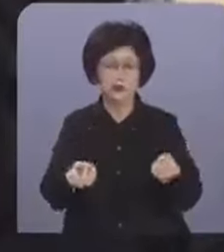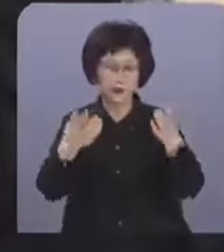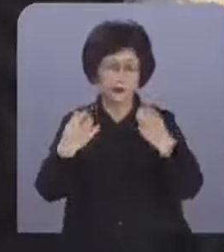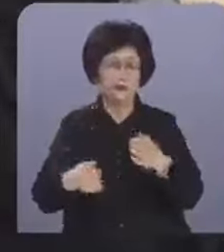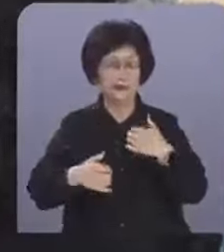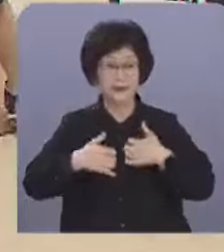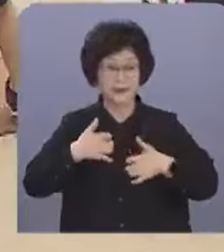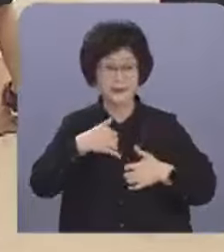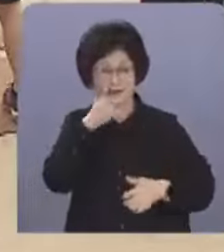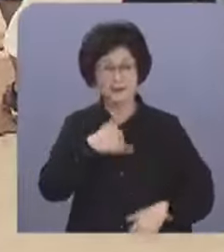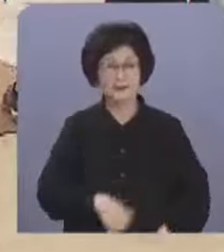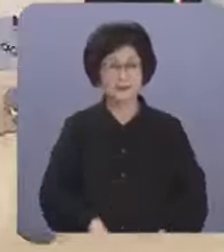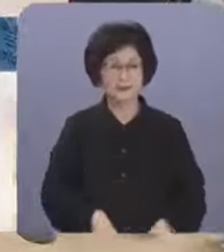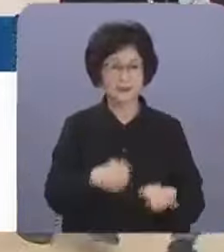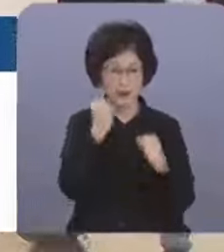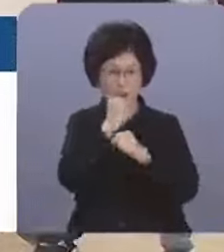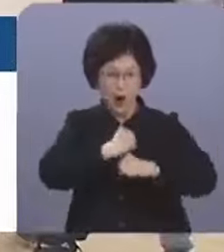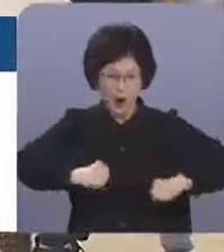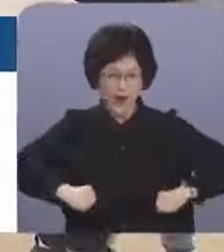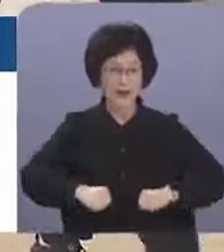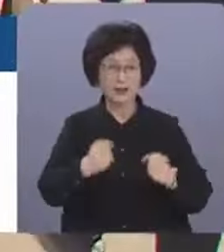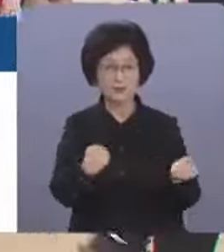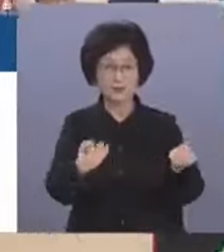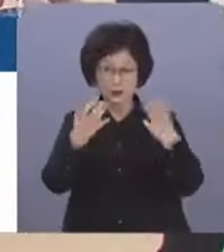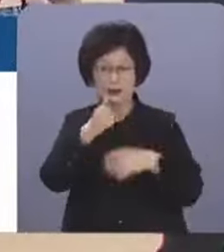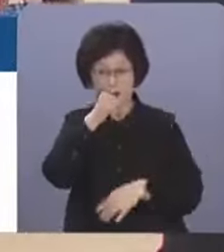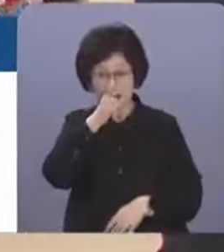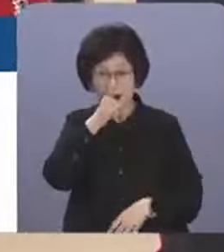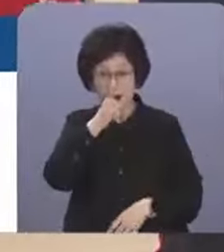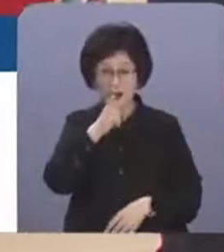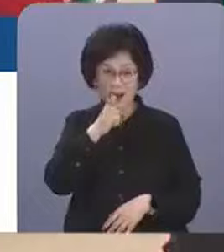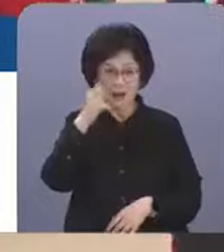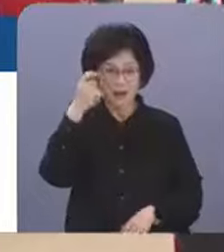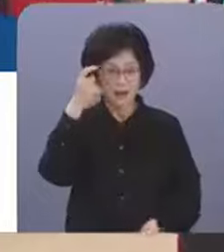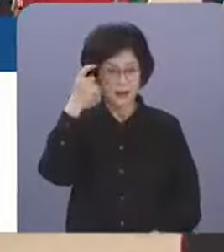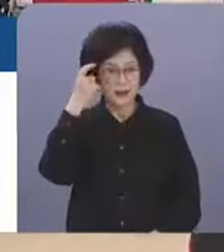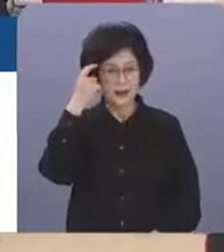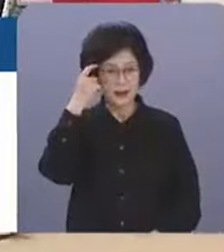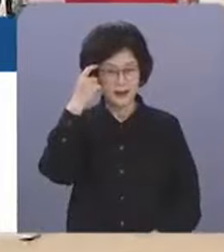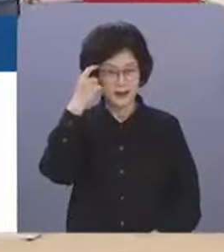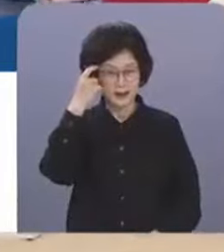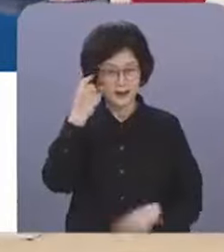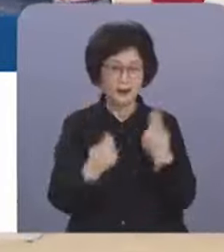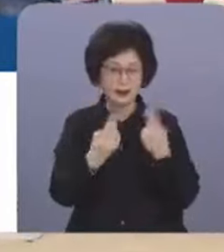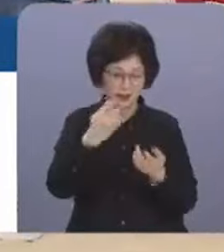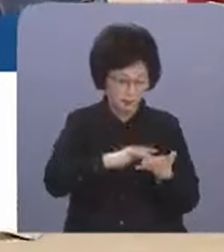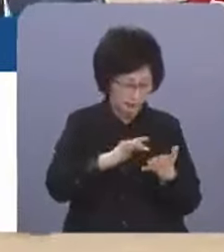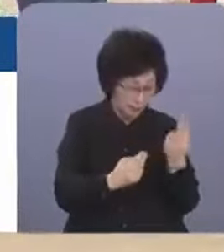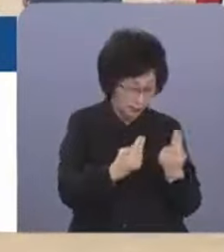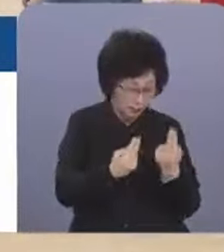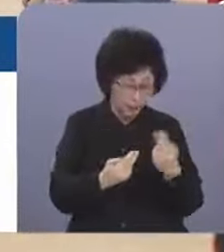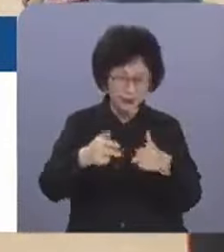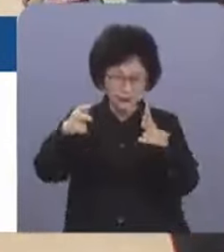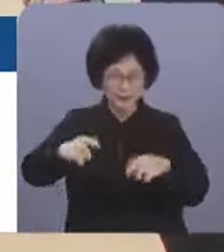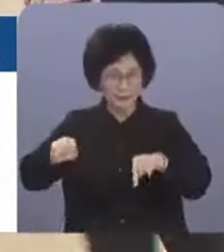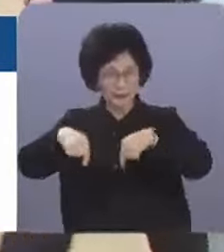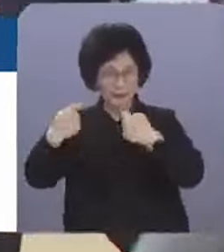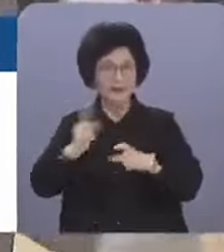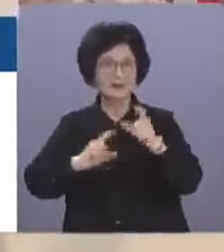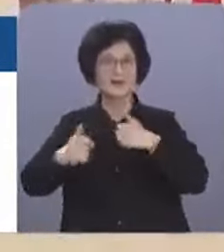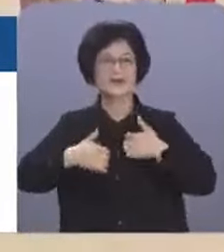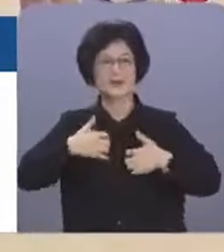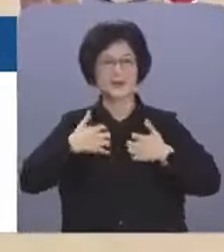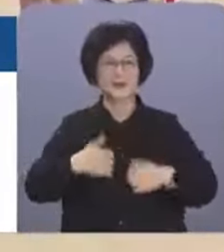띄웠습니다. 광안리 쪽에 축제 한다고 해가지고 왔는데 생각보다 그 검색해서 찾아본 것보다 직접 오니까 더 재밌는 것